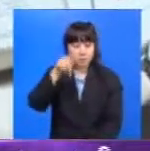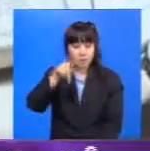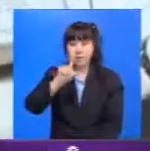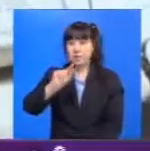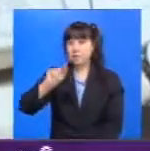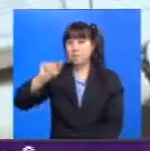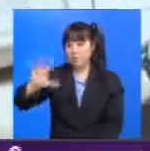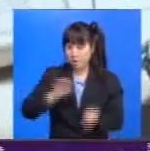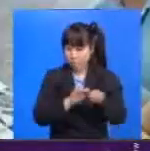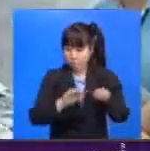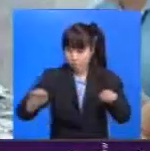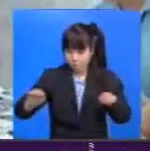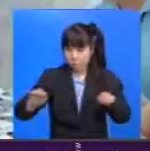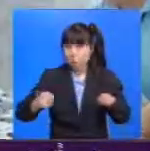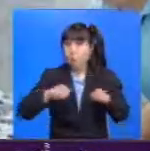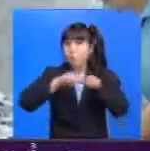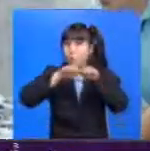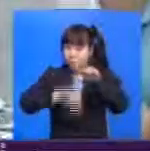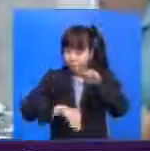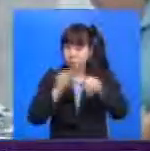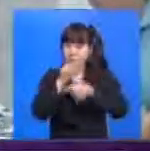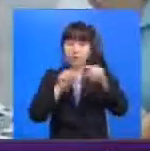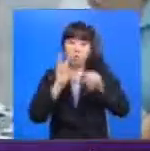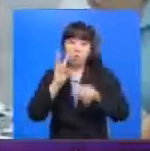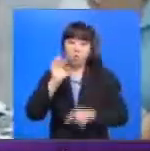25 คัน ลดลง 6.93 คัน